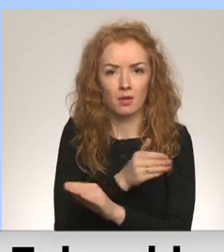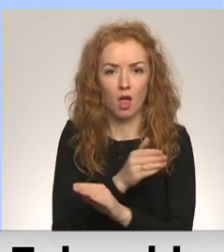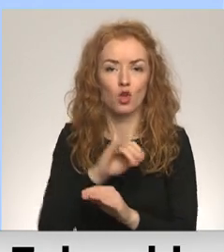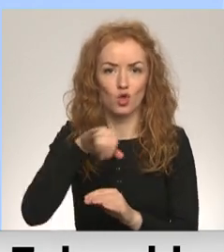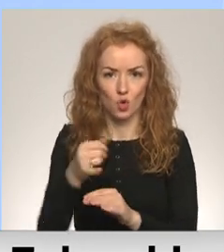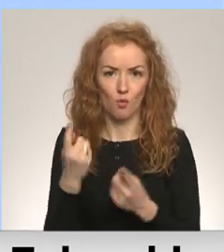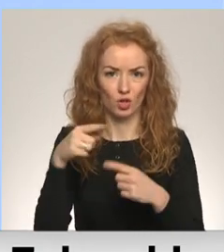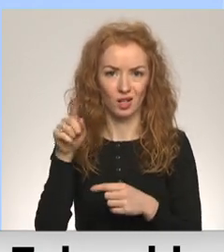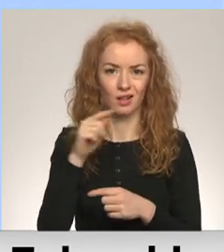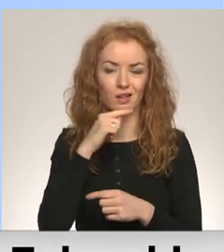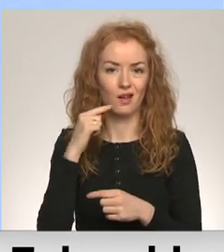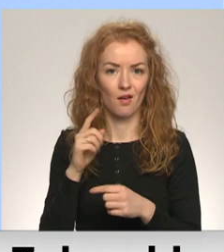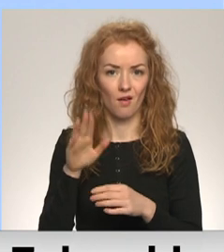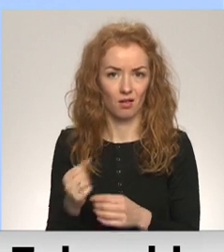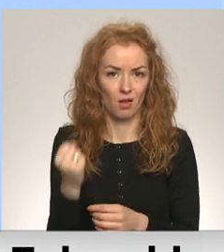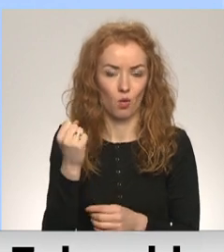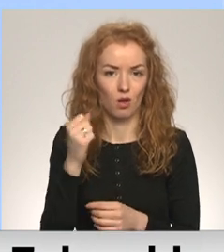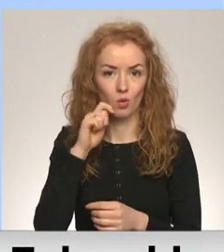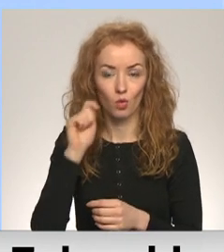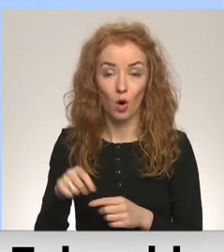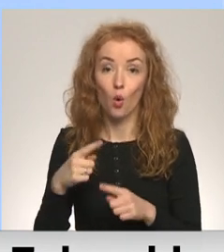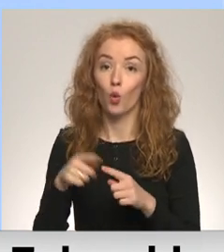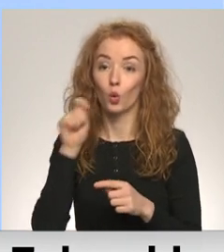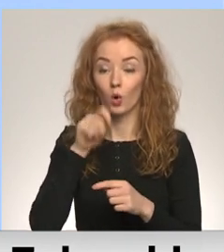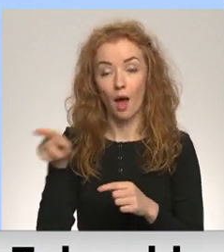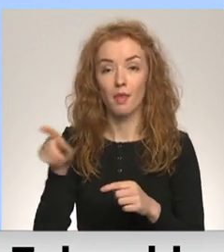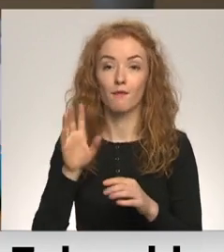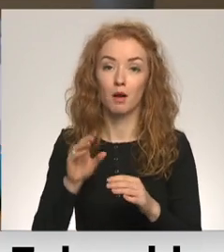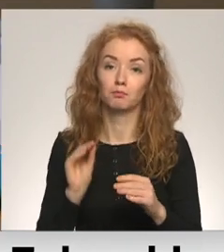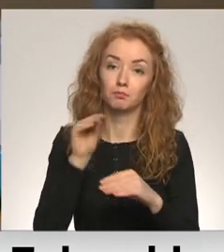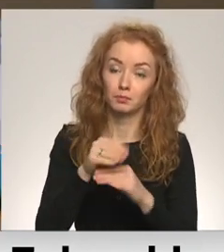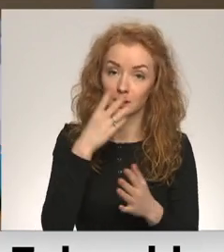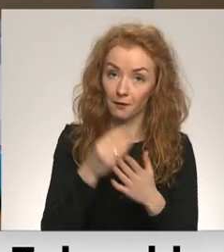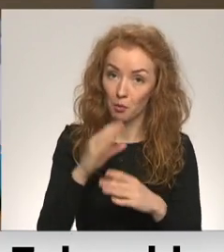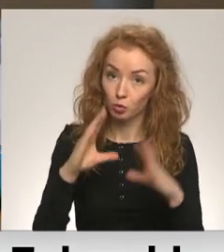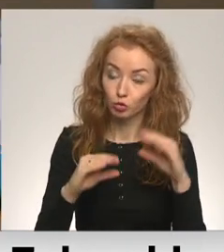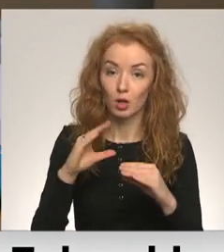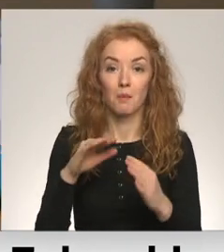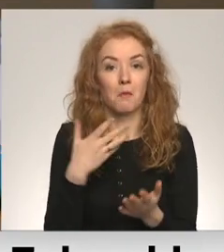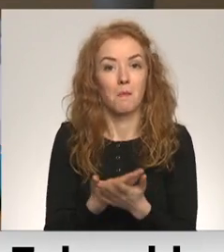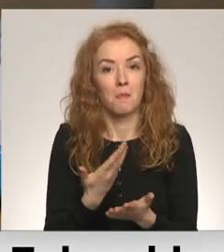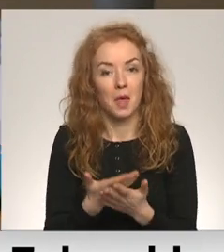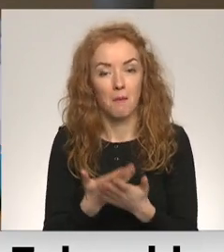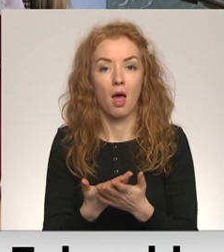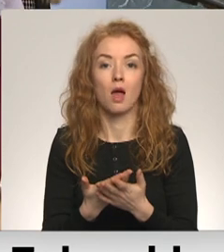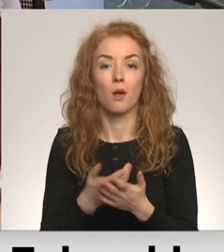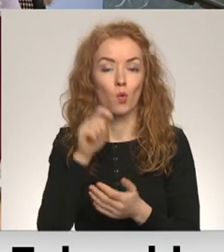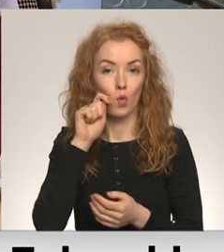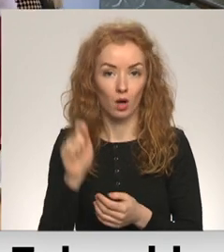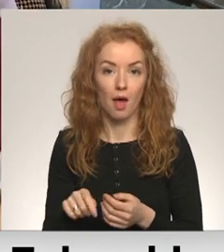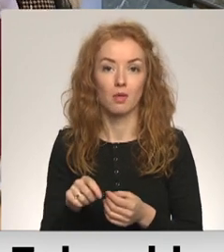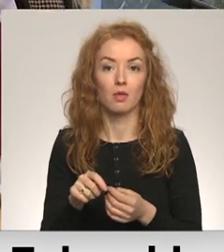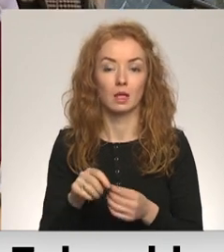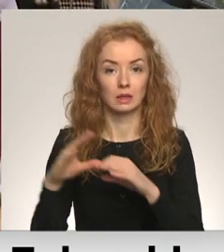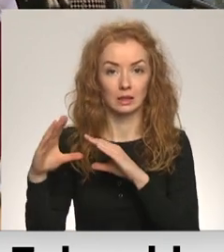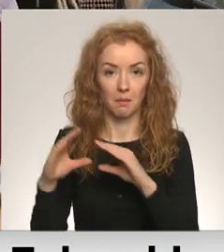Krievijas draudus. Ukraina naudu varēs izlietot budžeta papildināšanai apstākļos, kad saspīlētās situācijas dēļ Ukrainā